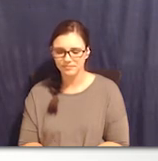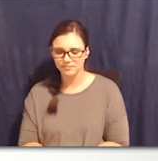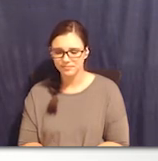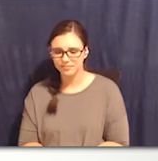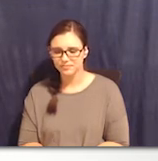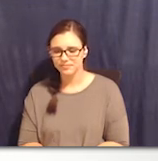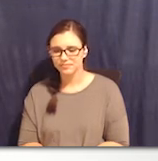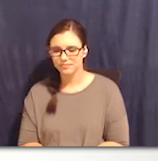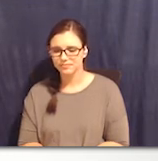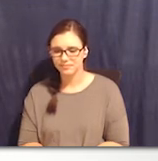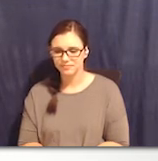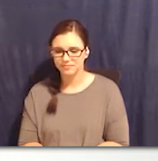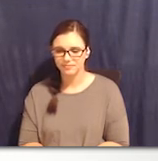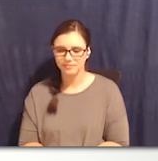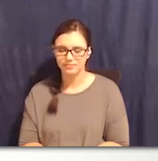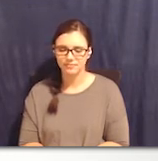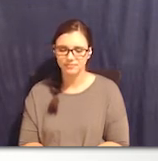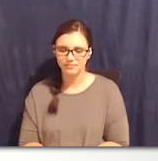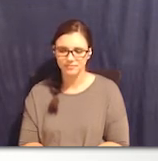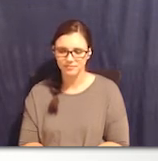lendemains.